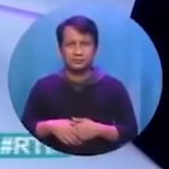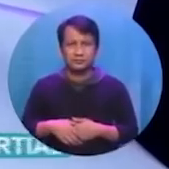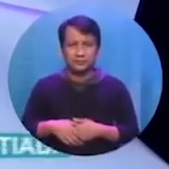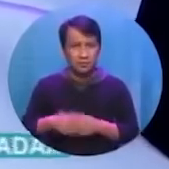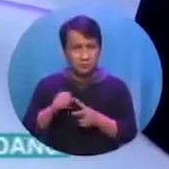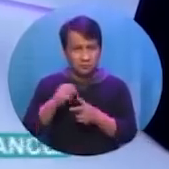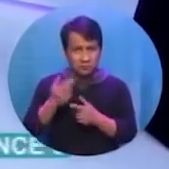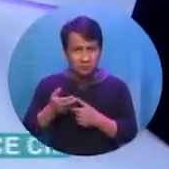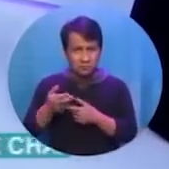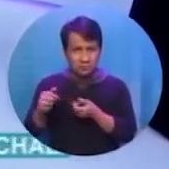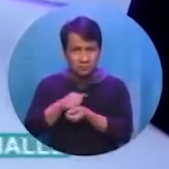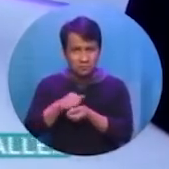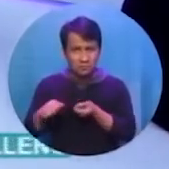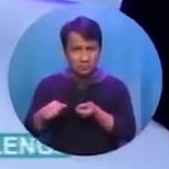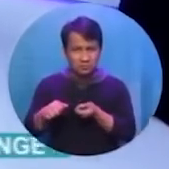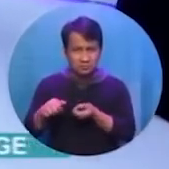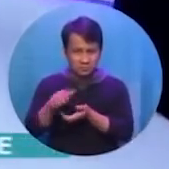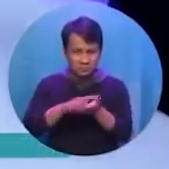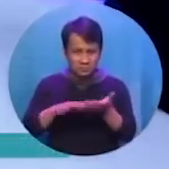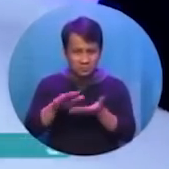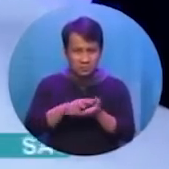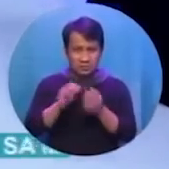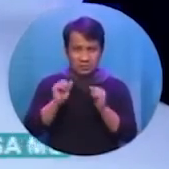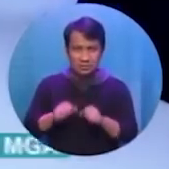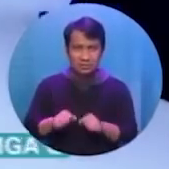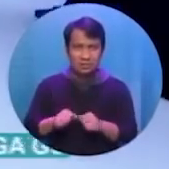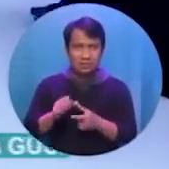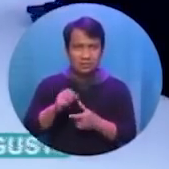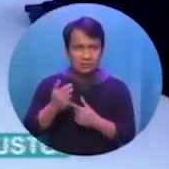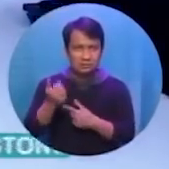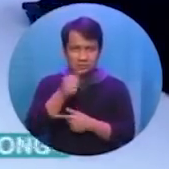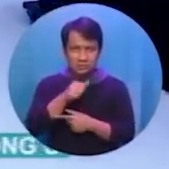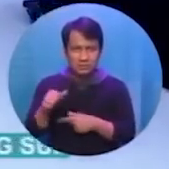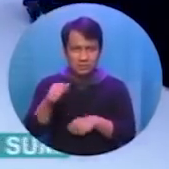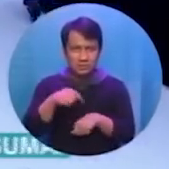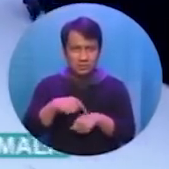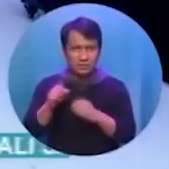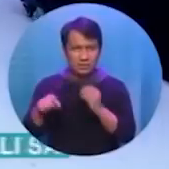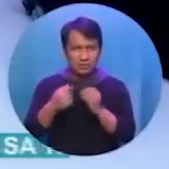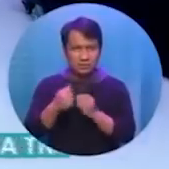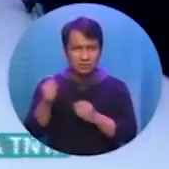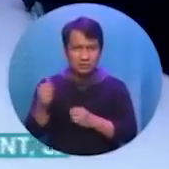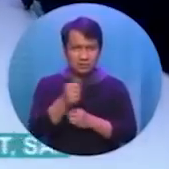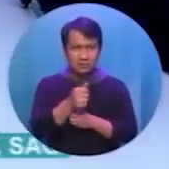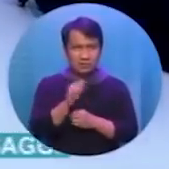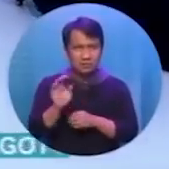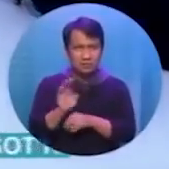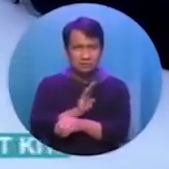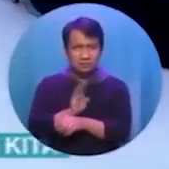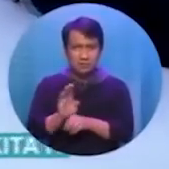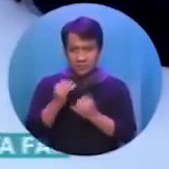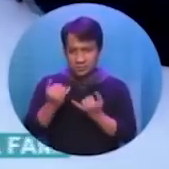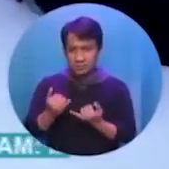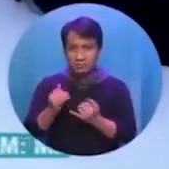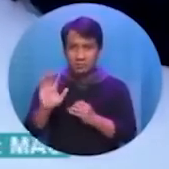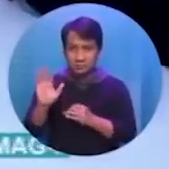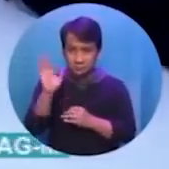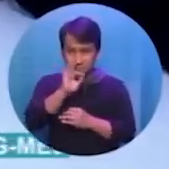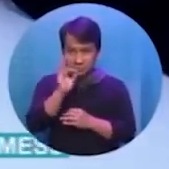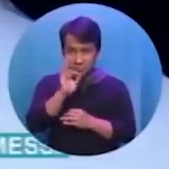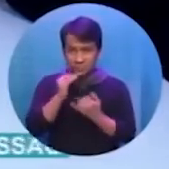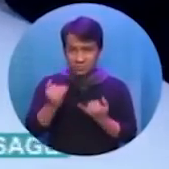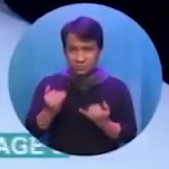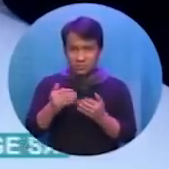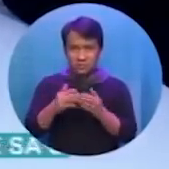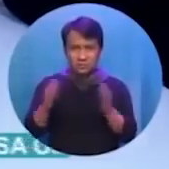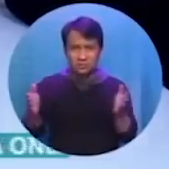O baka naglalaba. Nagugas ng pinggan. Anything na para to keep her busy. Ganun naman talaga tayo mga Pilipino.